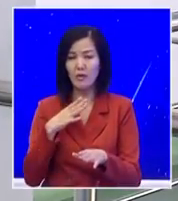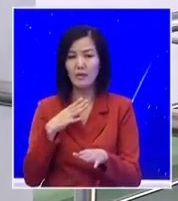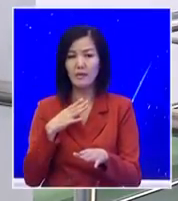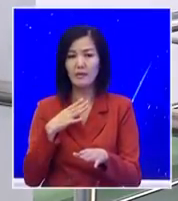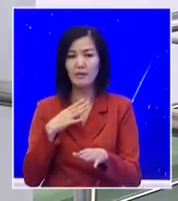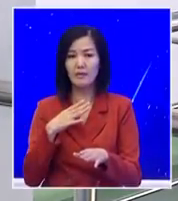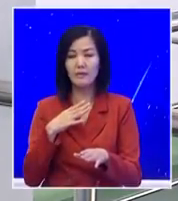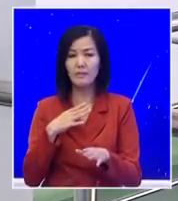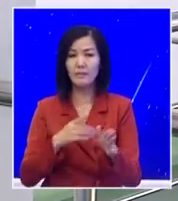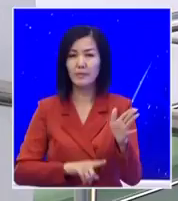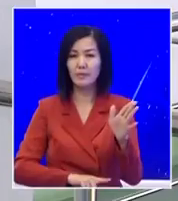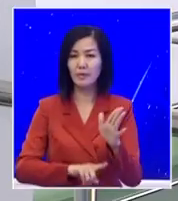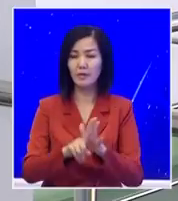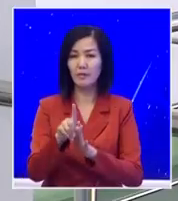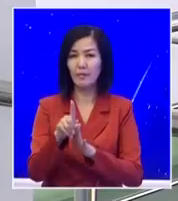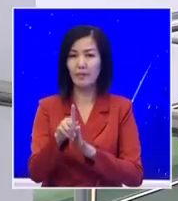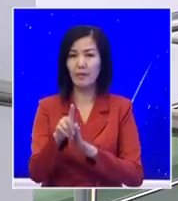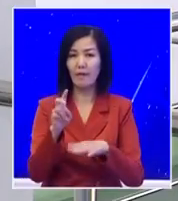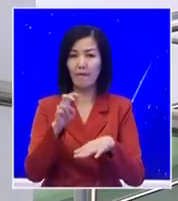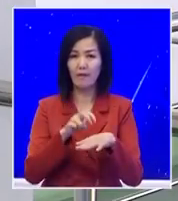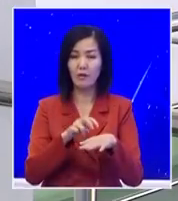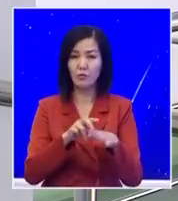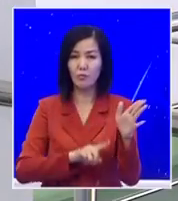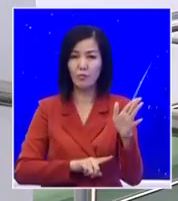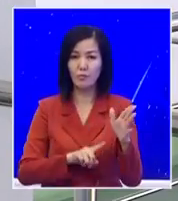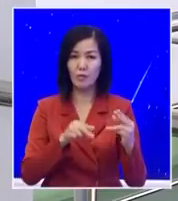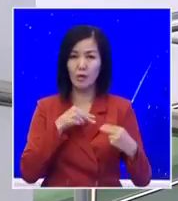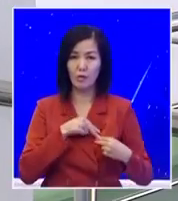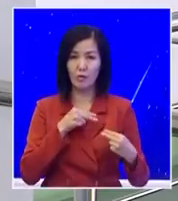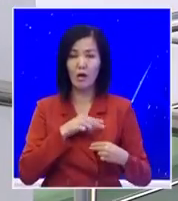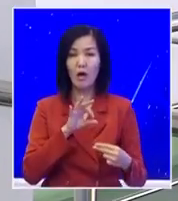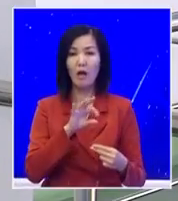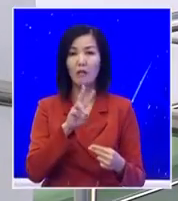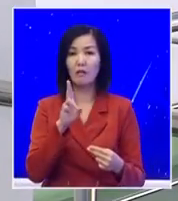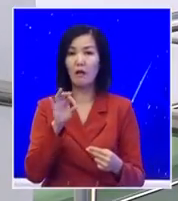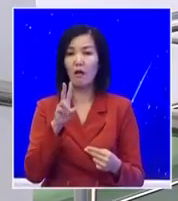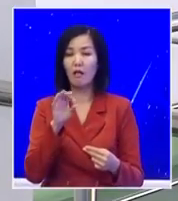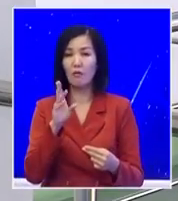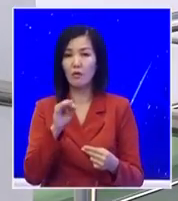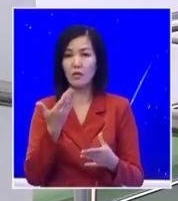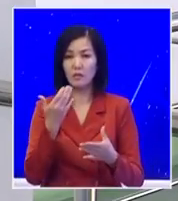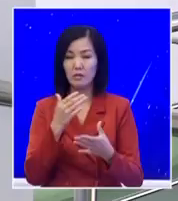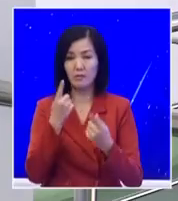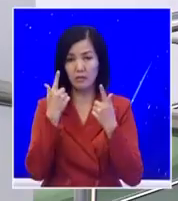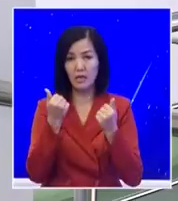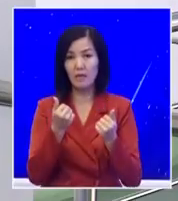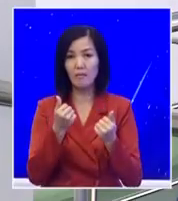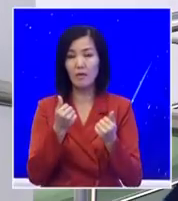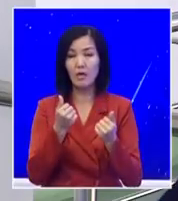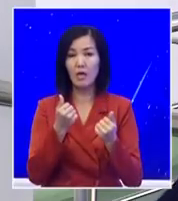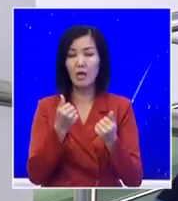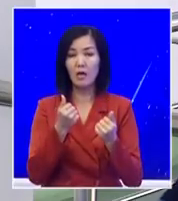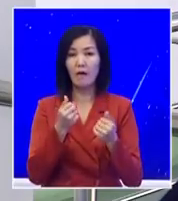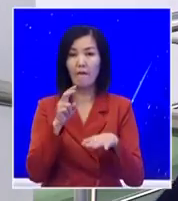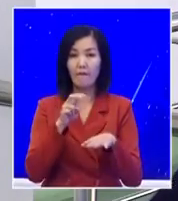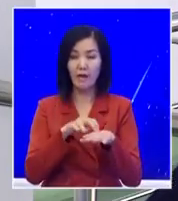тех пор мы его знаем. Затем он начал работу свою в онкологии, мы его знали как хорошего онкохирурга.